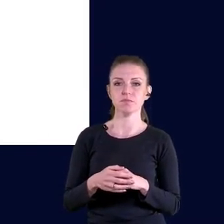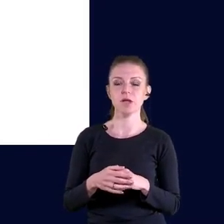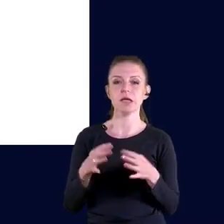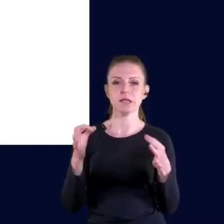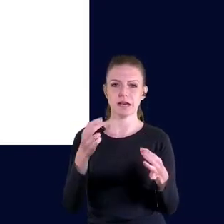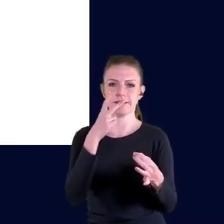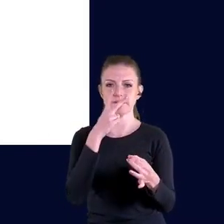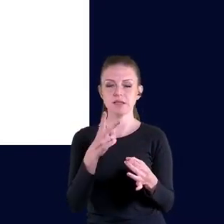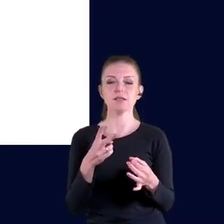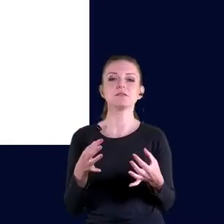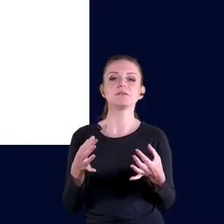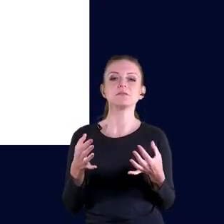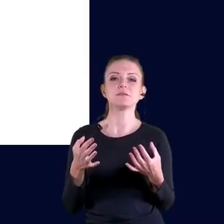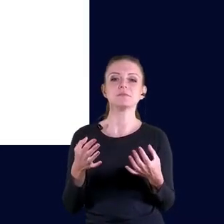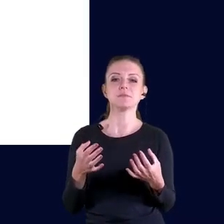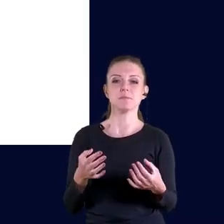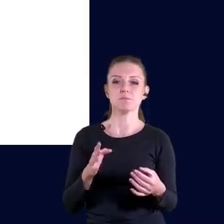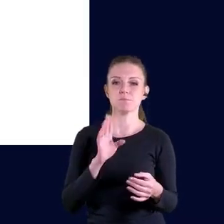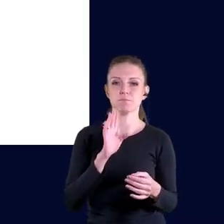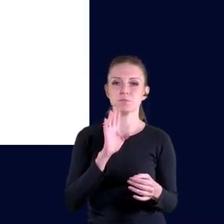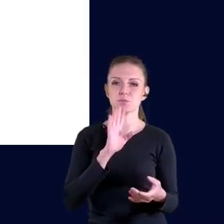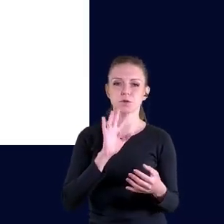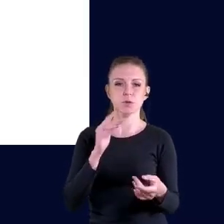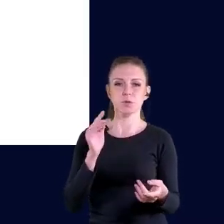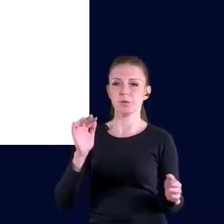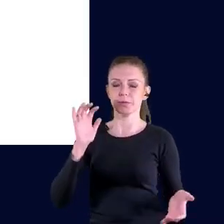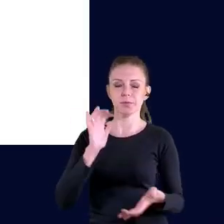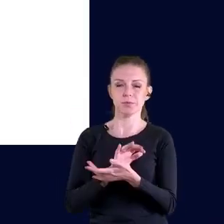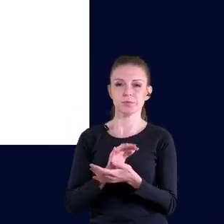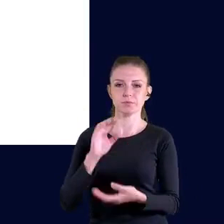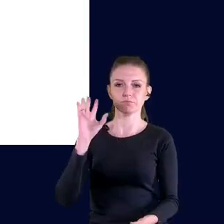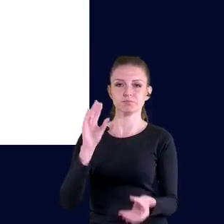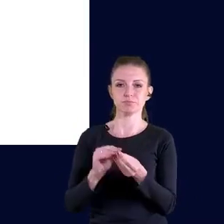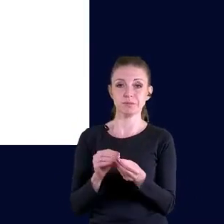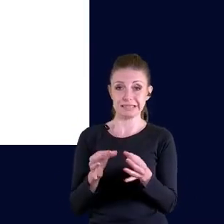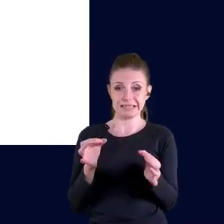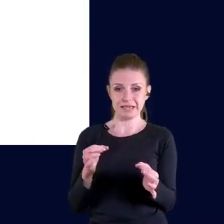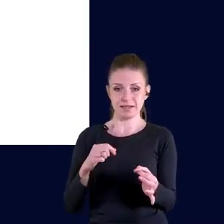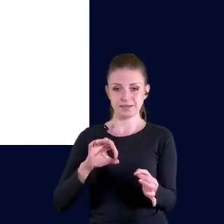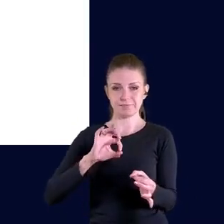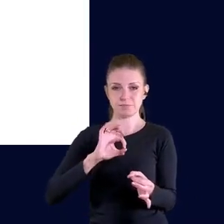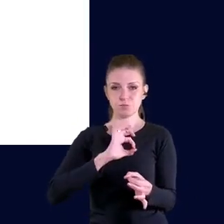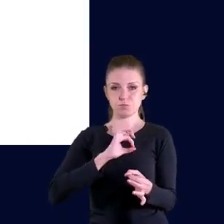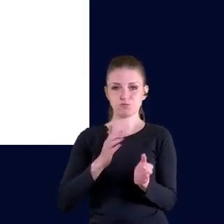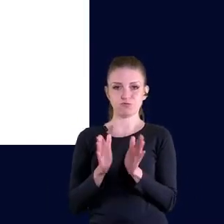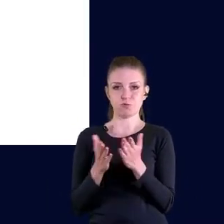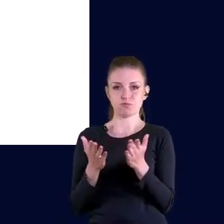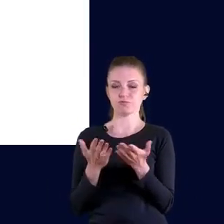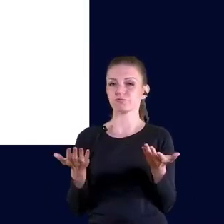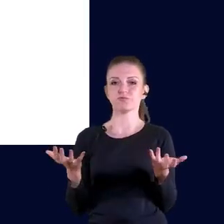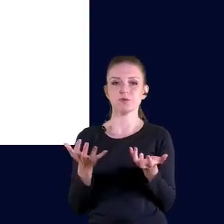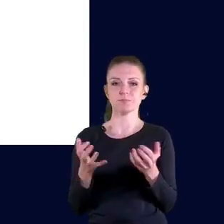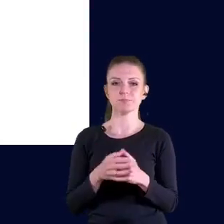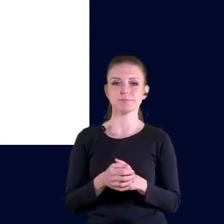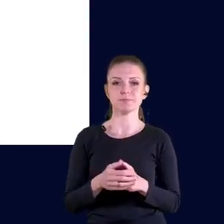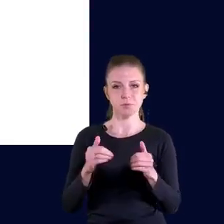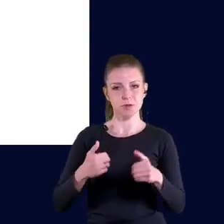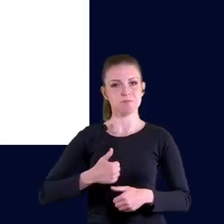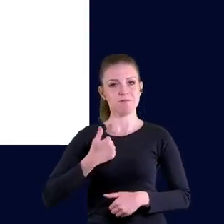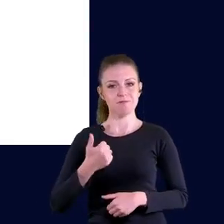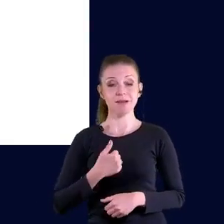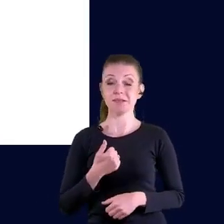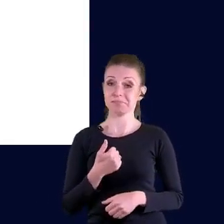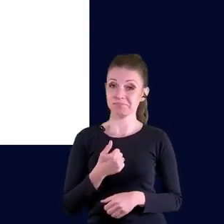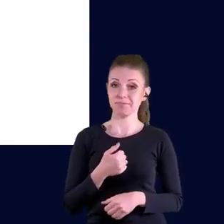jesteśmy takie błyskawiczne podsumowanie gdzie jesteśmy z naszymi podręcznikami możemy się pochwalić tym że z naszego kursu